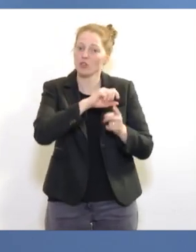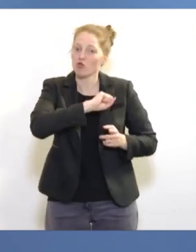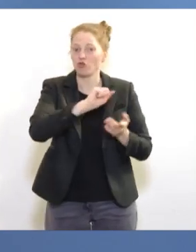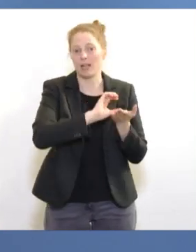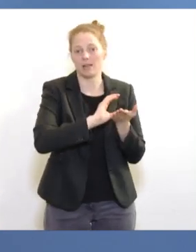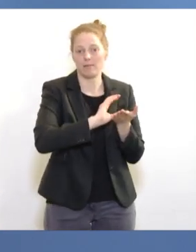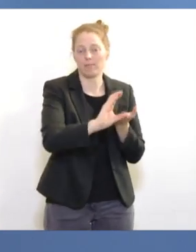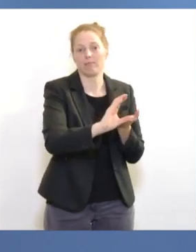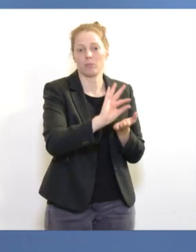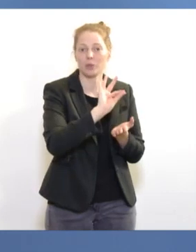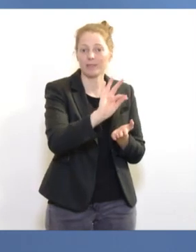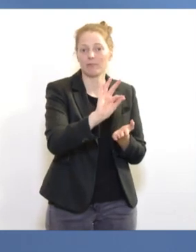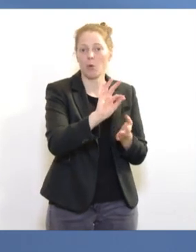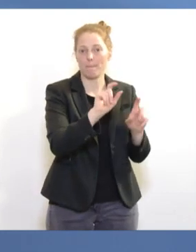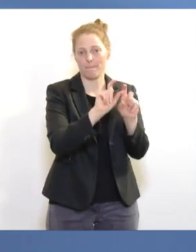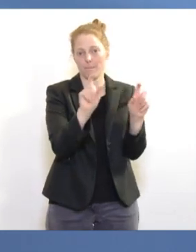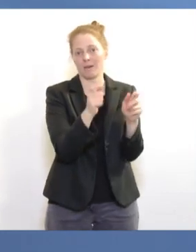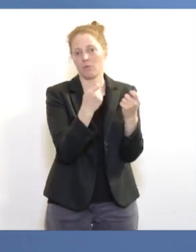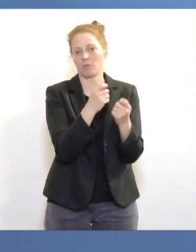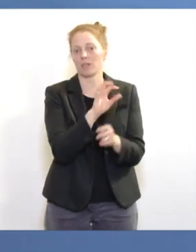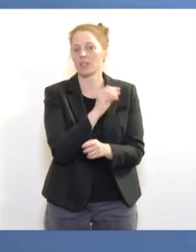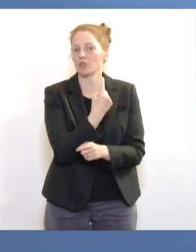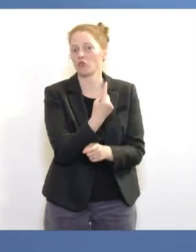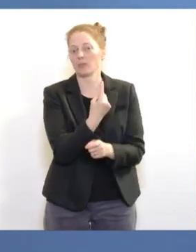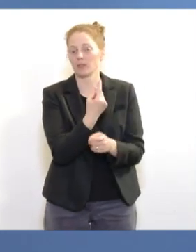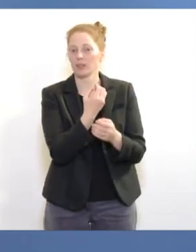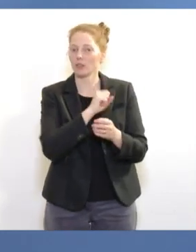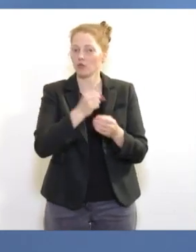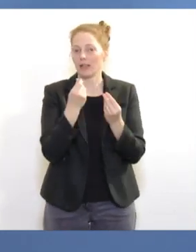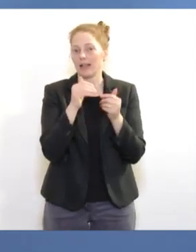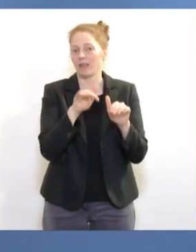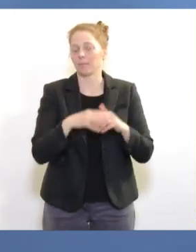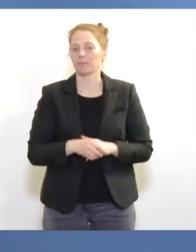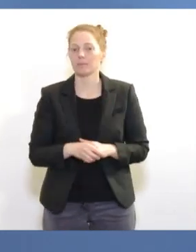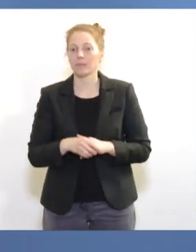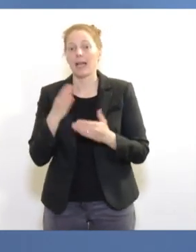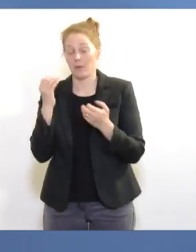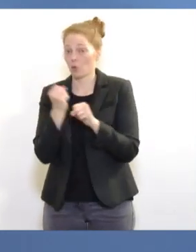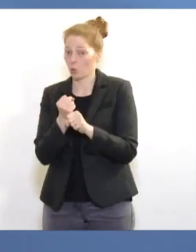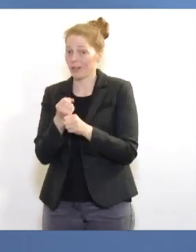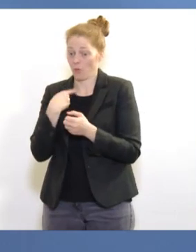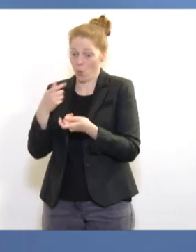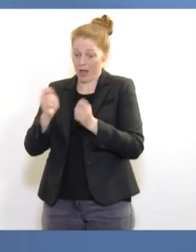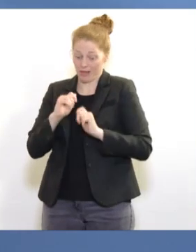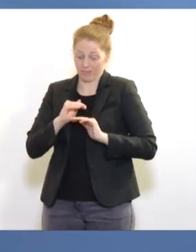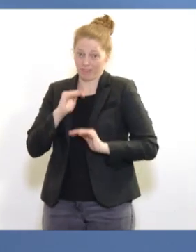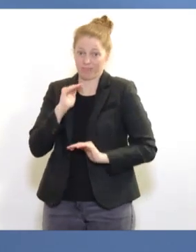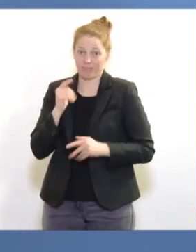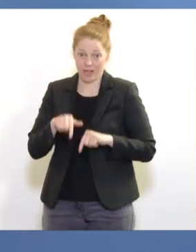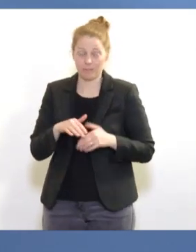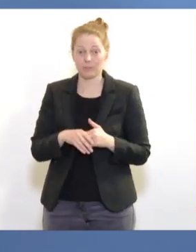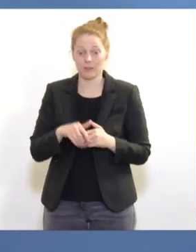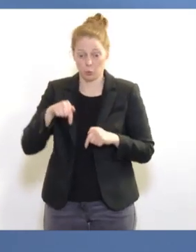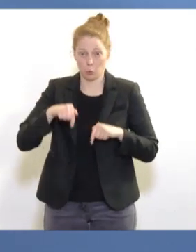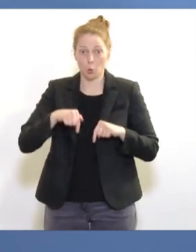an die Betriebe zu bringen. Es bleiben aber noch eine ganze Reihe von Demanden zu treten. Am ganzen